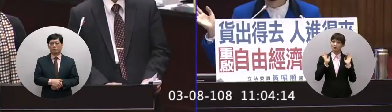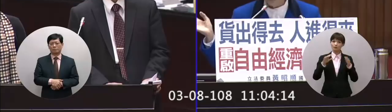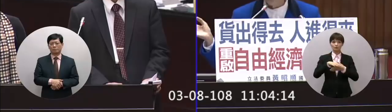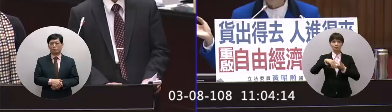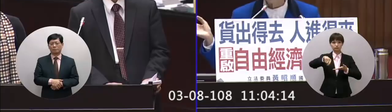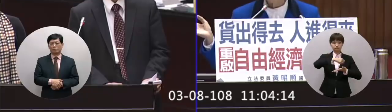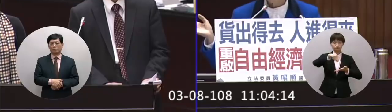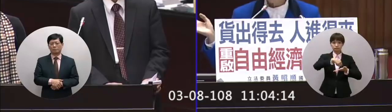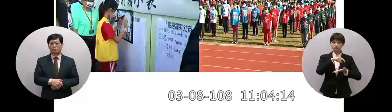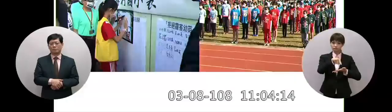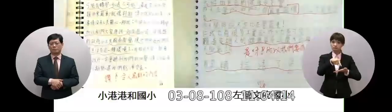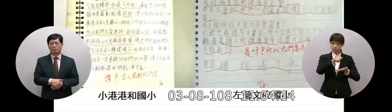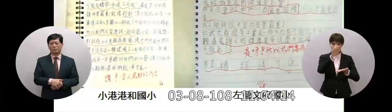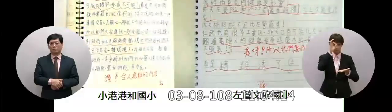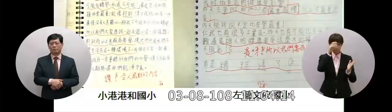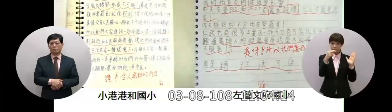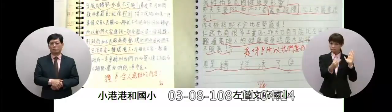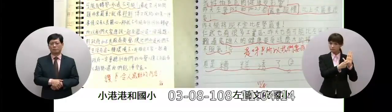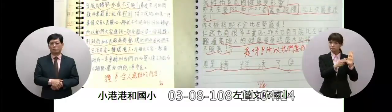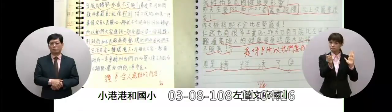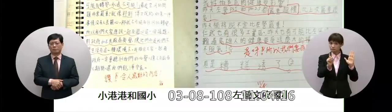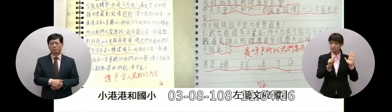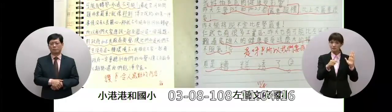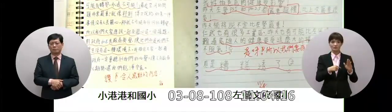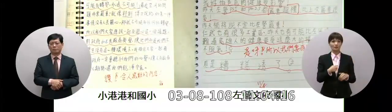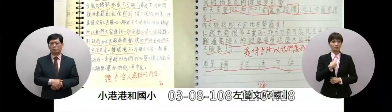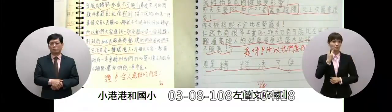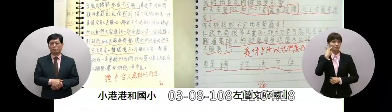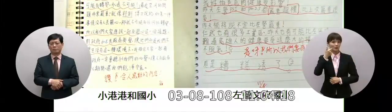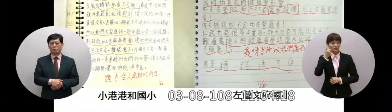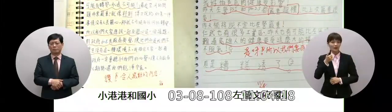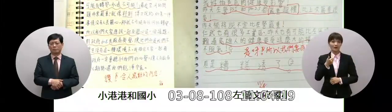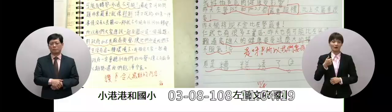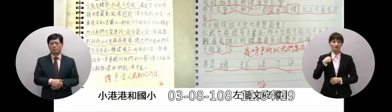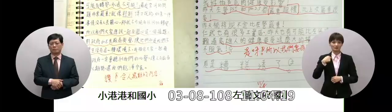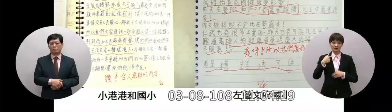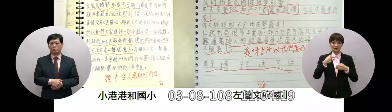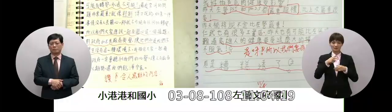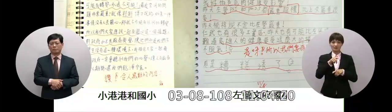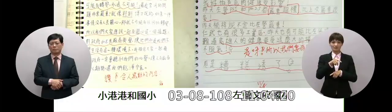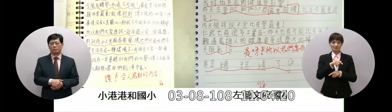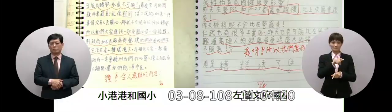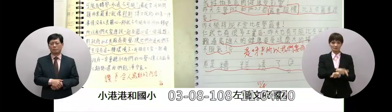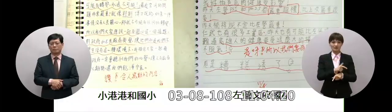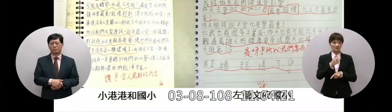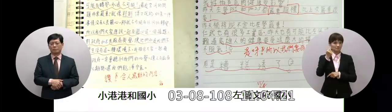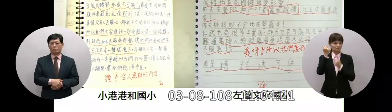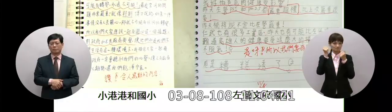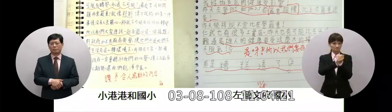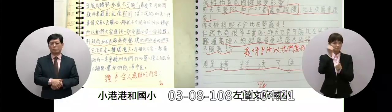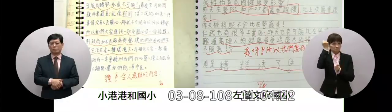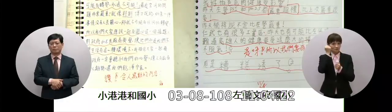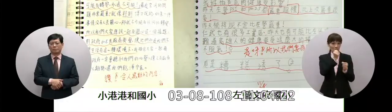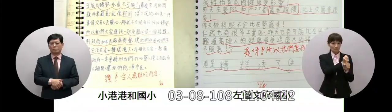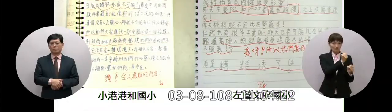你们去看一看，他说他的爸爸在蓝子工作， 但是他住在左营，两边的空